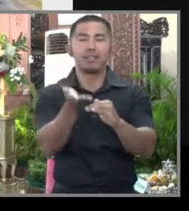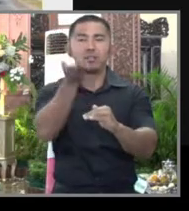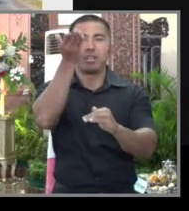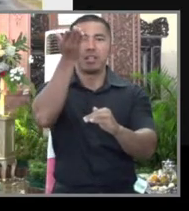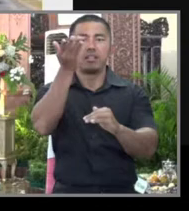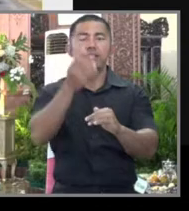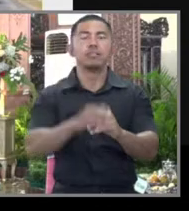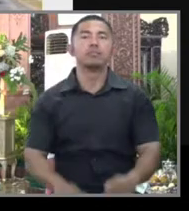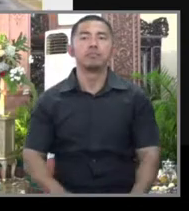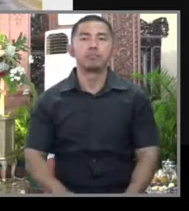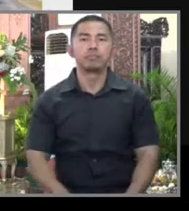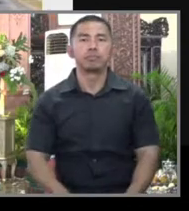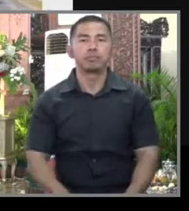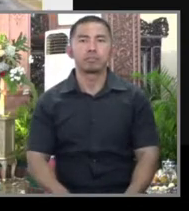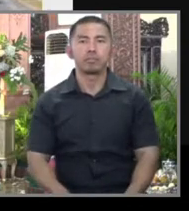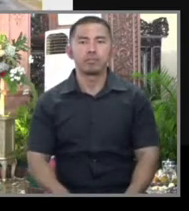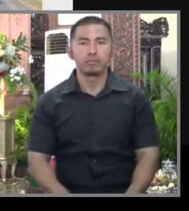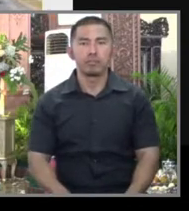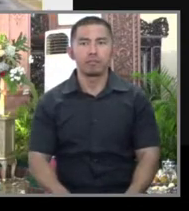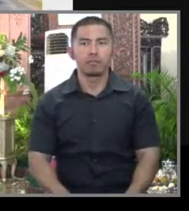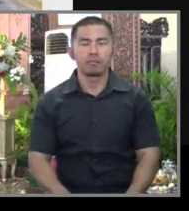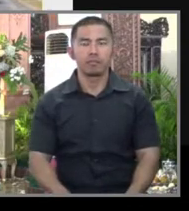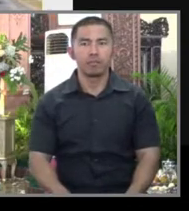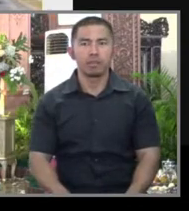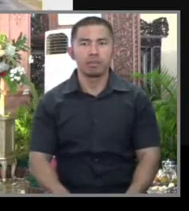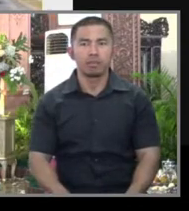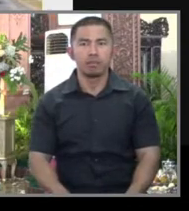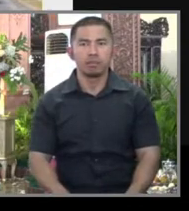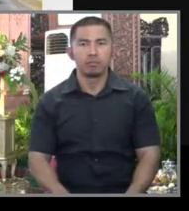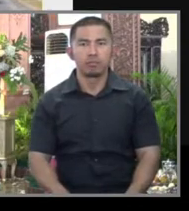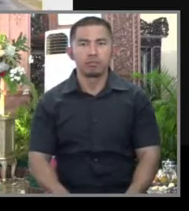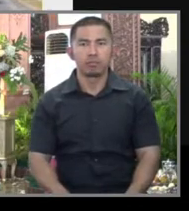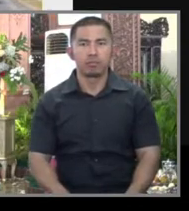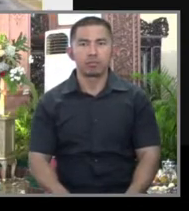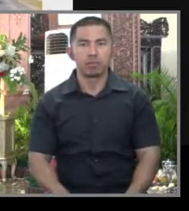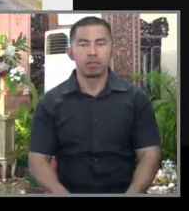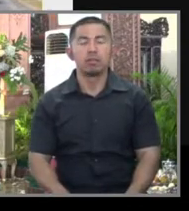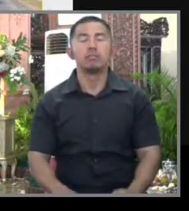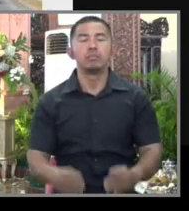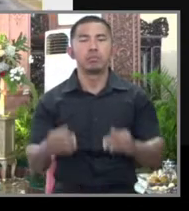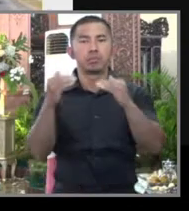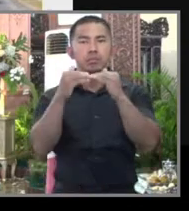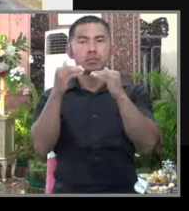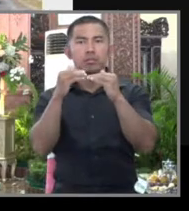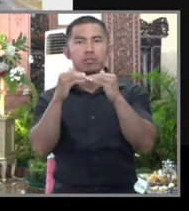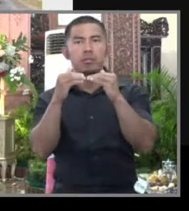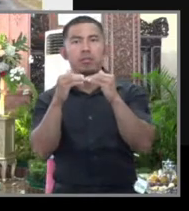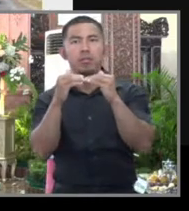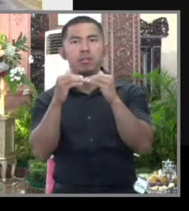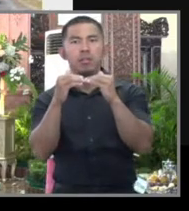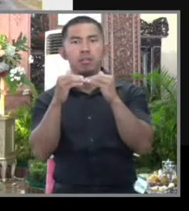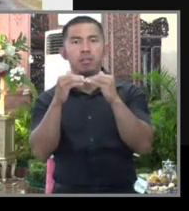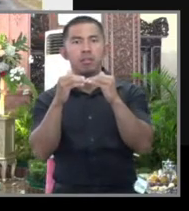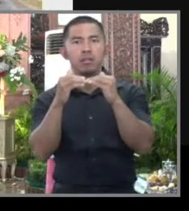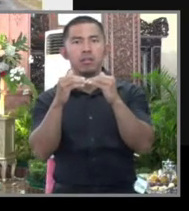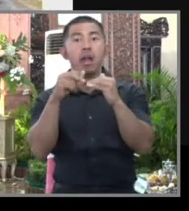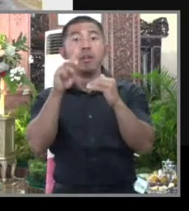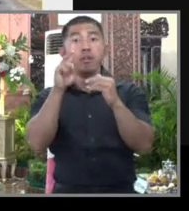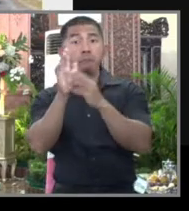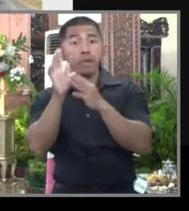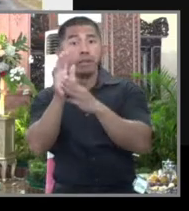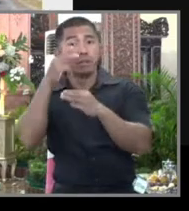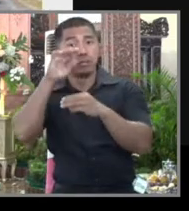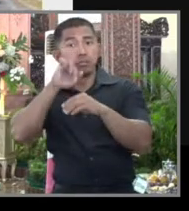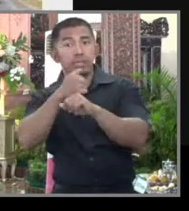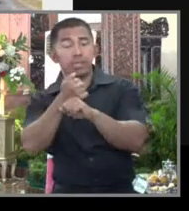daerah Kabupaten Kudus menuju Pati. Ini sangat penting sekali, itu peninggalan Belanda dan lebarnya kurang lebih hanya 2 meter, hanya